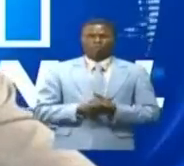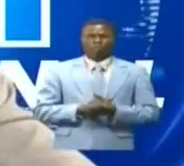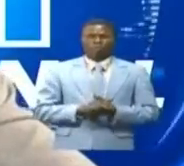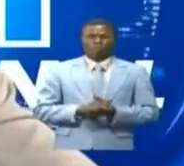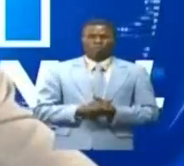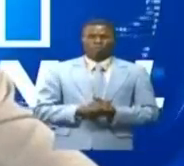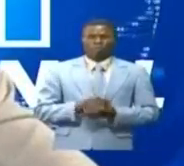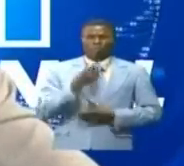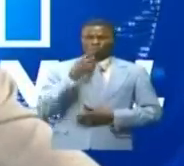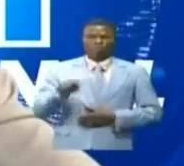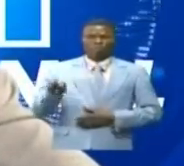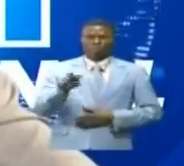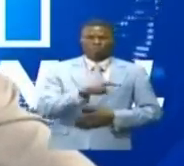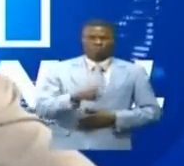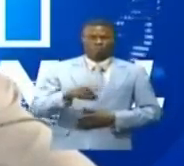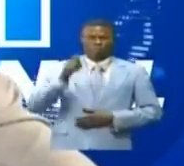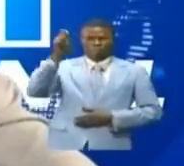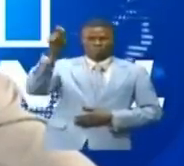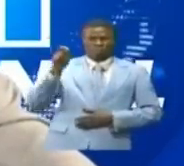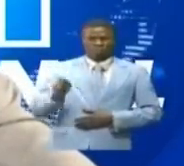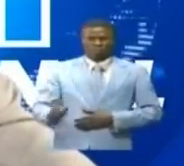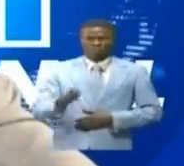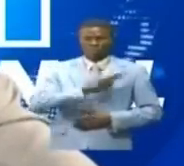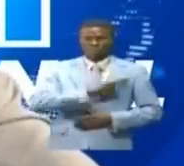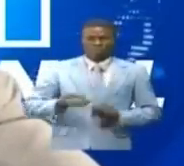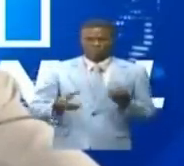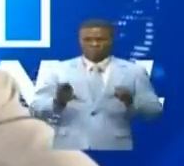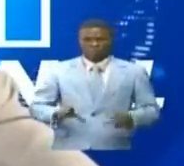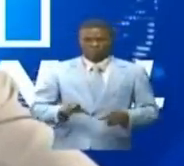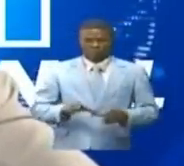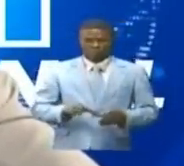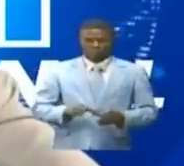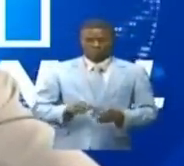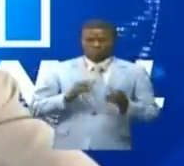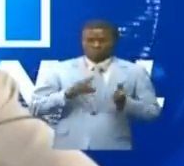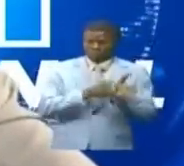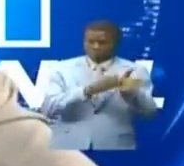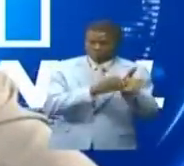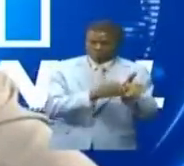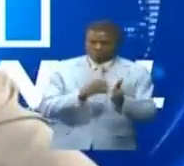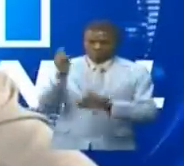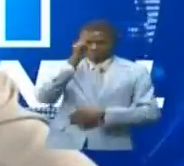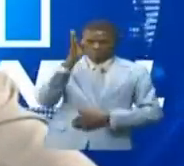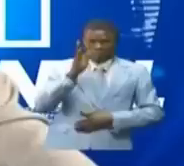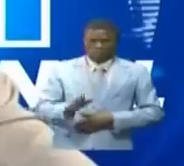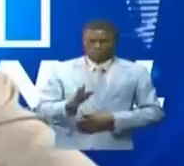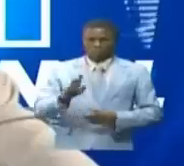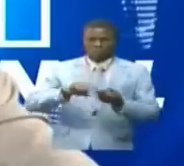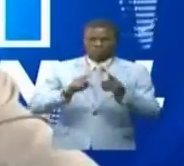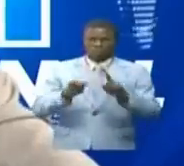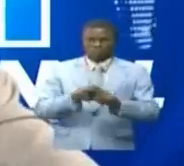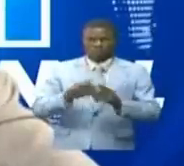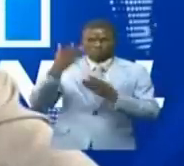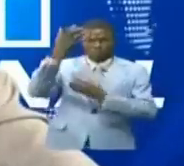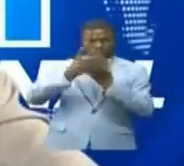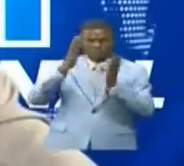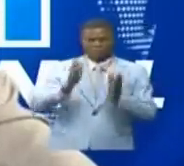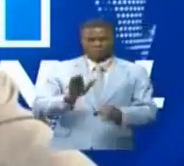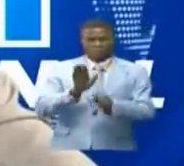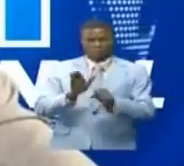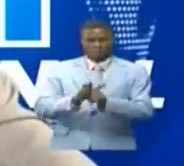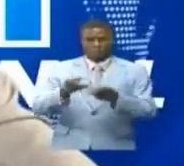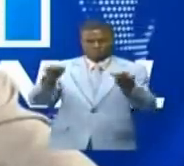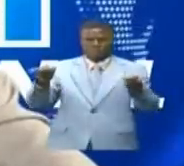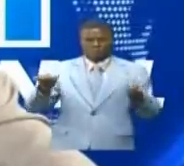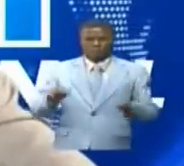Je l'ai dit tantôt, les forces loyalistes sont à l'assaut des terroristes du M23 et leur allié, le Rwanda, sur différents axes